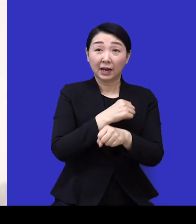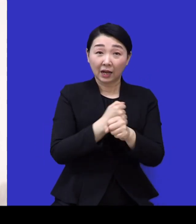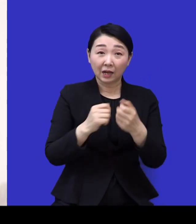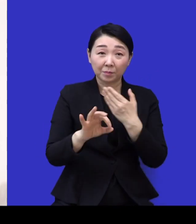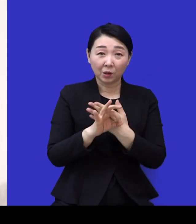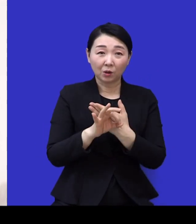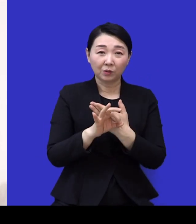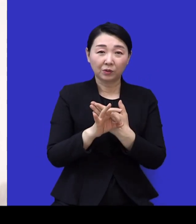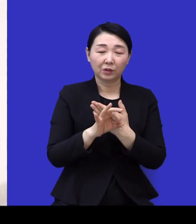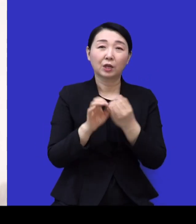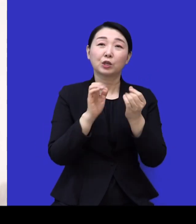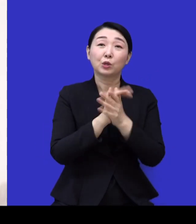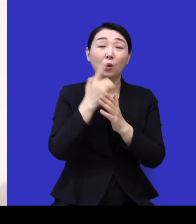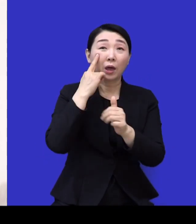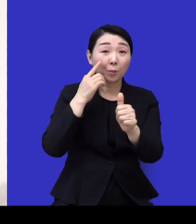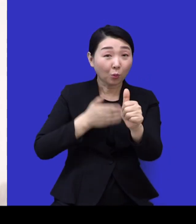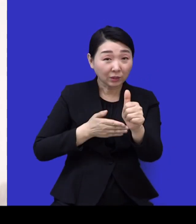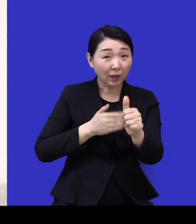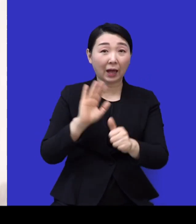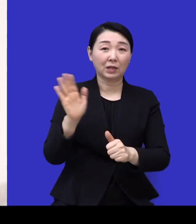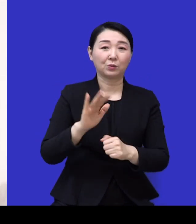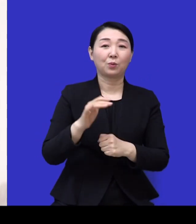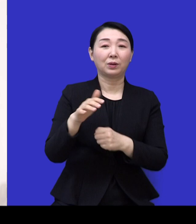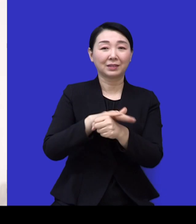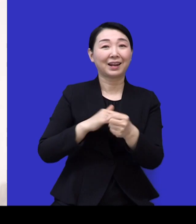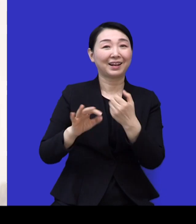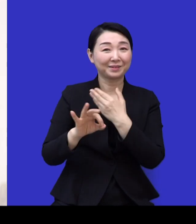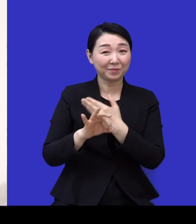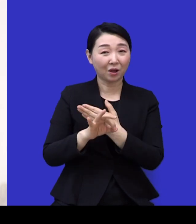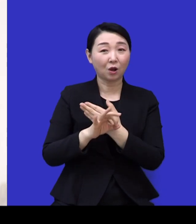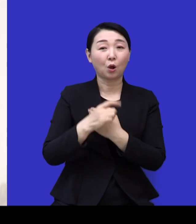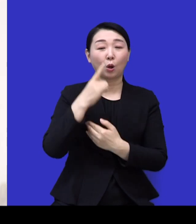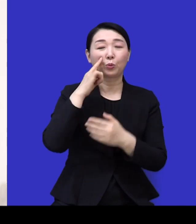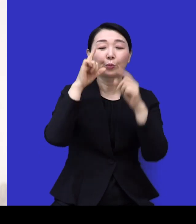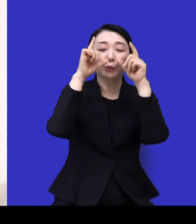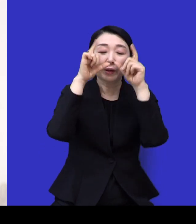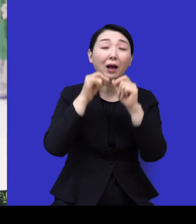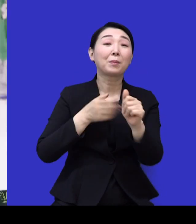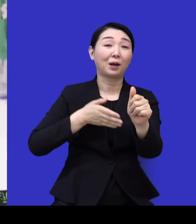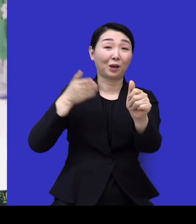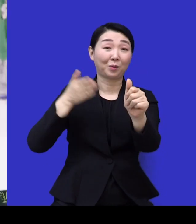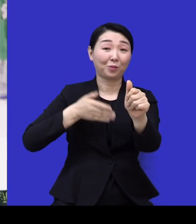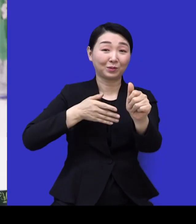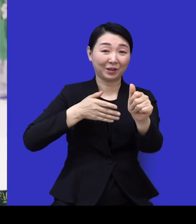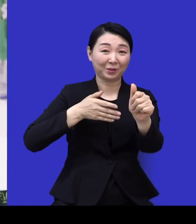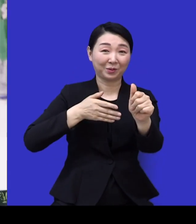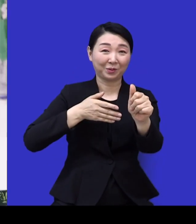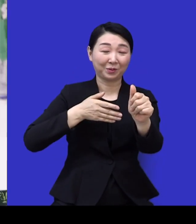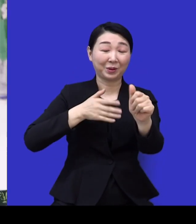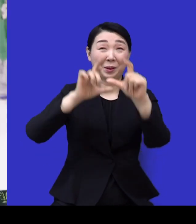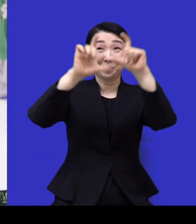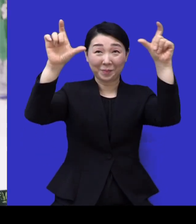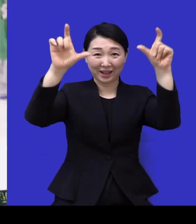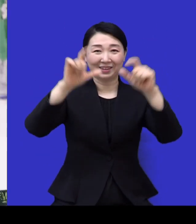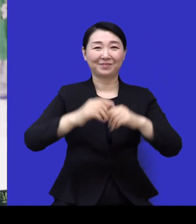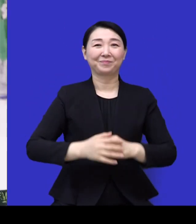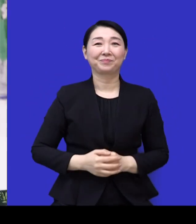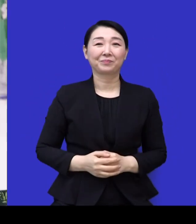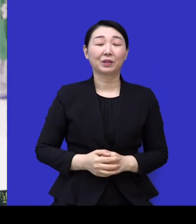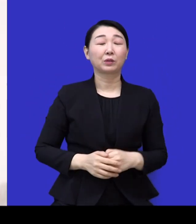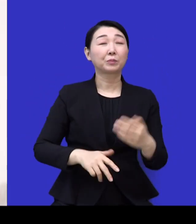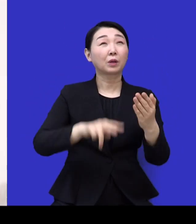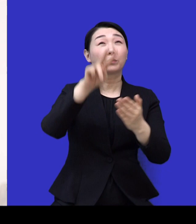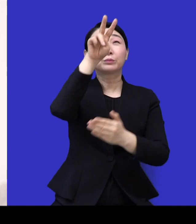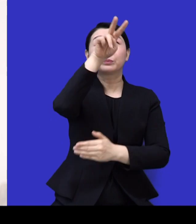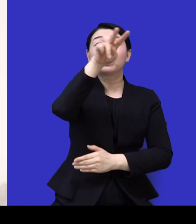사랑한다면 기도해 보세요 하지 않았고 예. 그냥 사랑한다면 눈을 감아 보세요 이렇게 헤드라인을 해요. 네네. 그래서 쭉